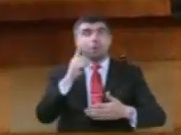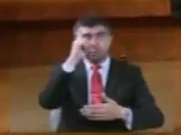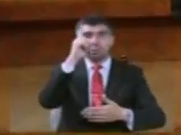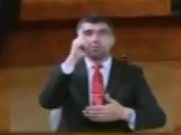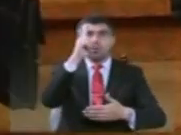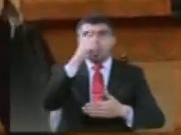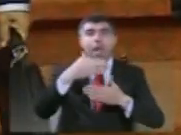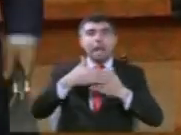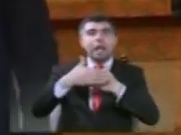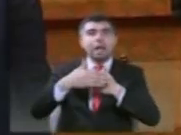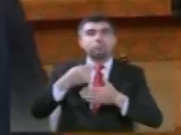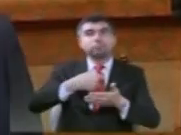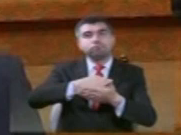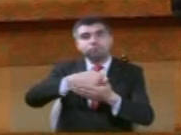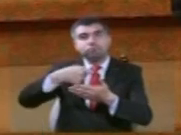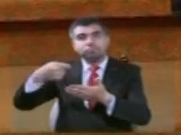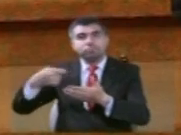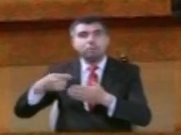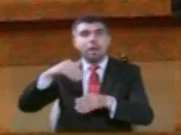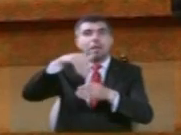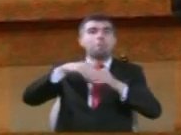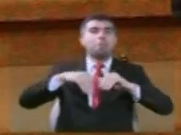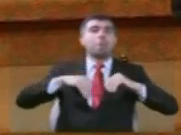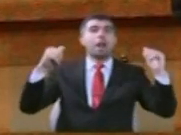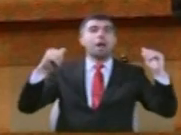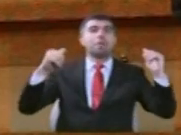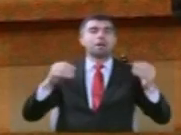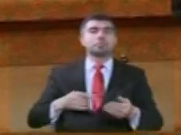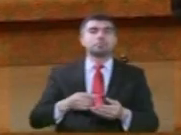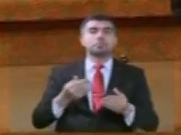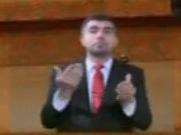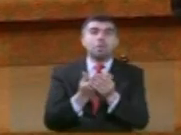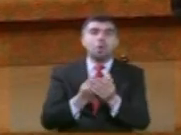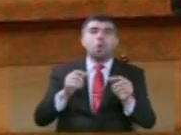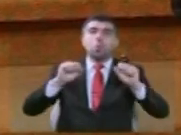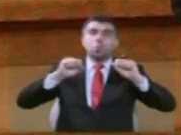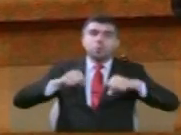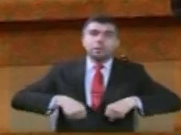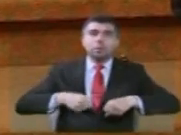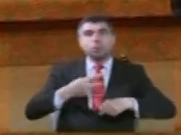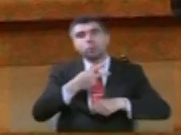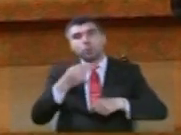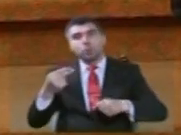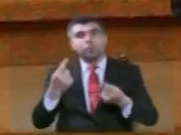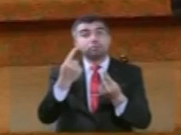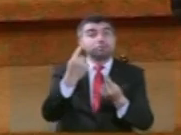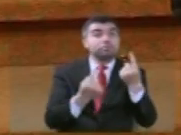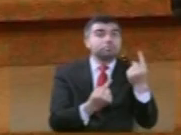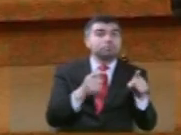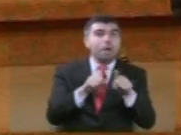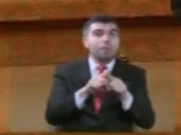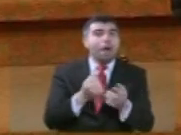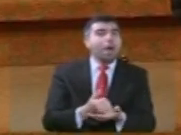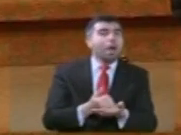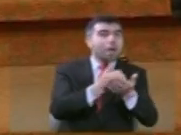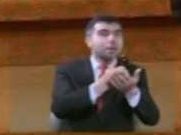عاجلا لتقولوا رأيكم السديد بخصوص ما ينبغي ضمانه لكي تستفيد النساء